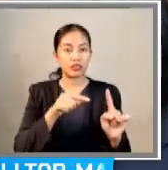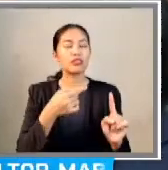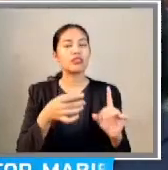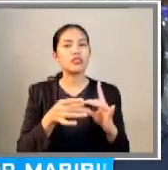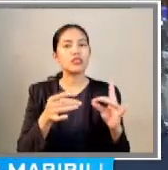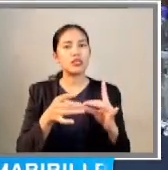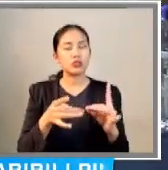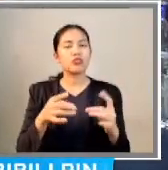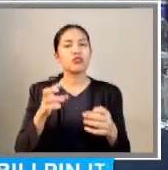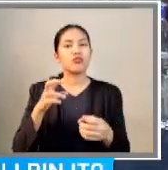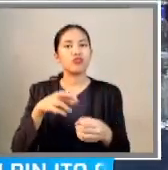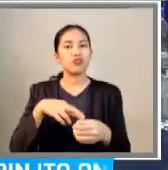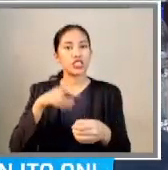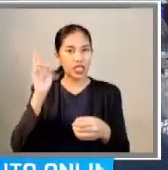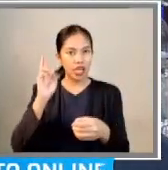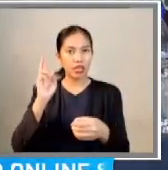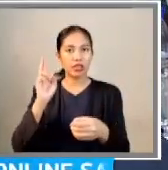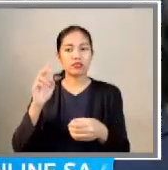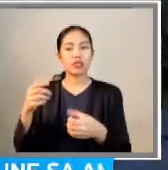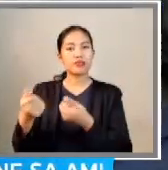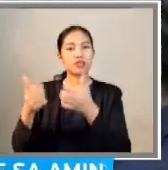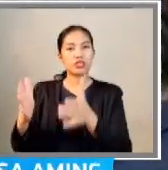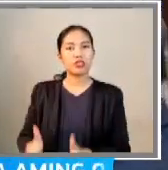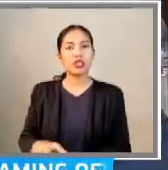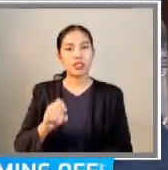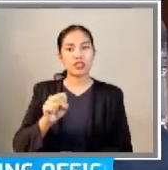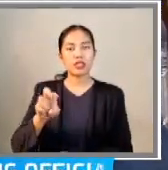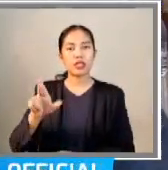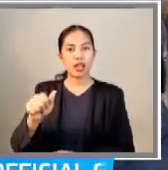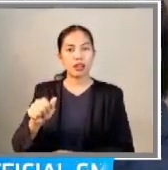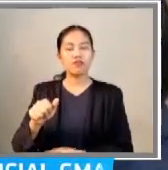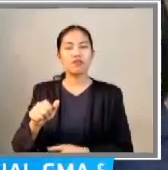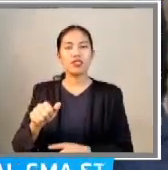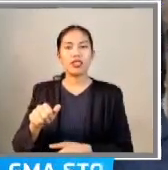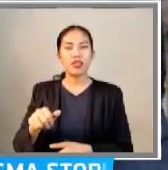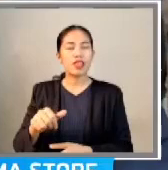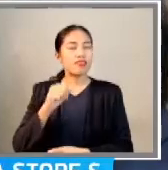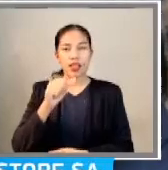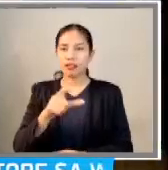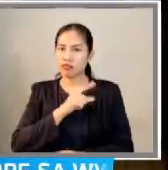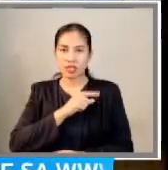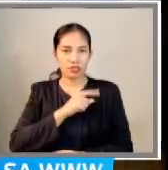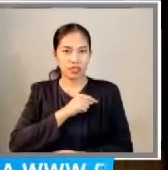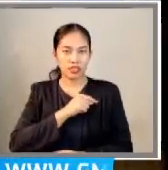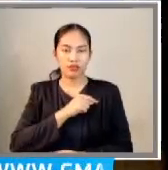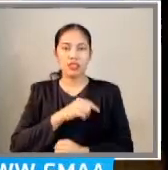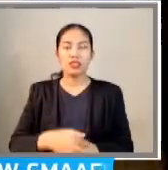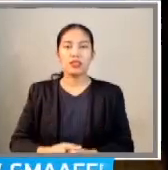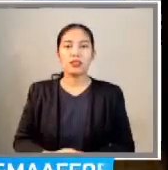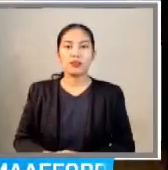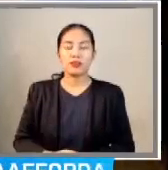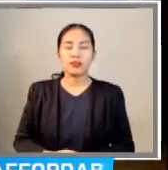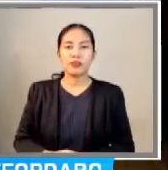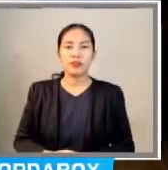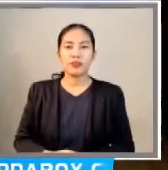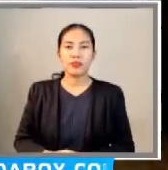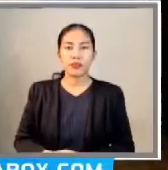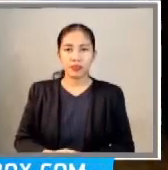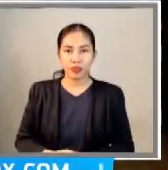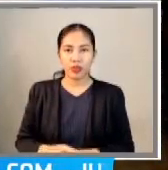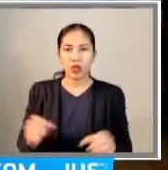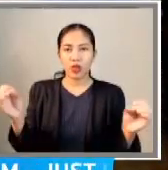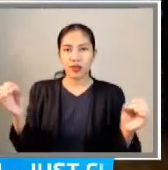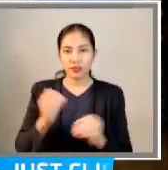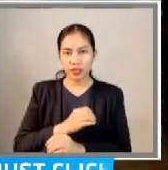ng SRA na malinis ang kanyang konsensya. Ayon sa Office of the Deputy Executive Secretary for Legal